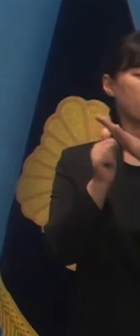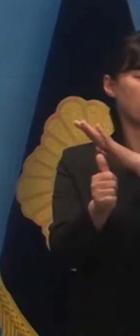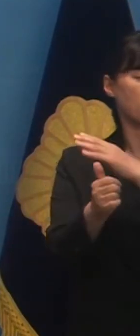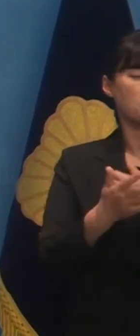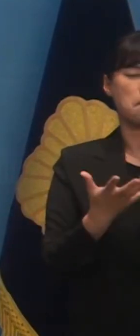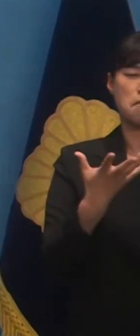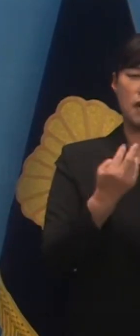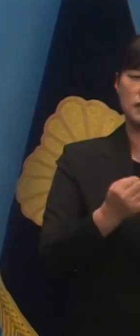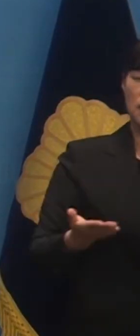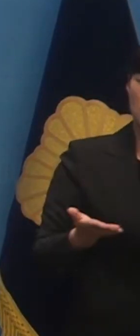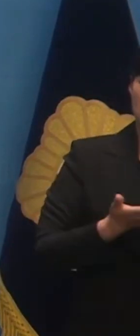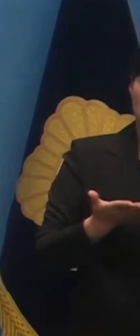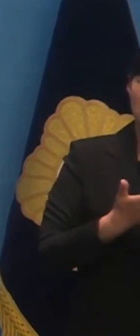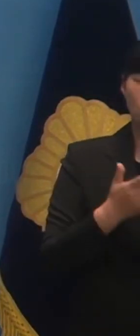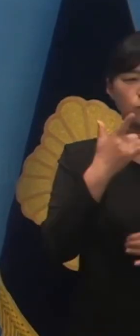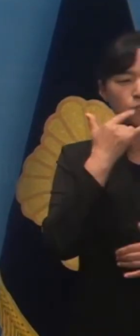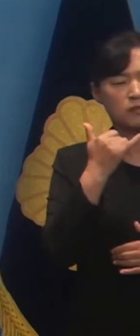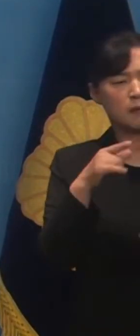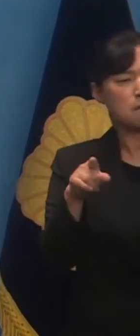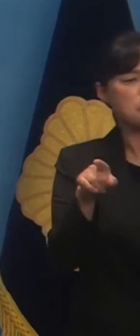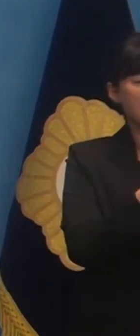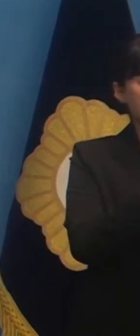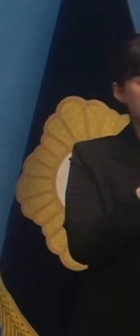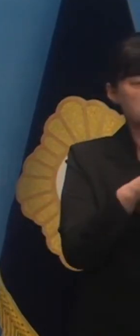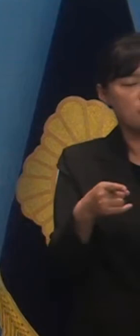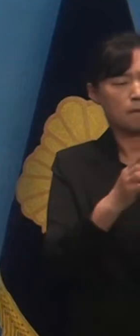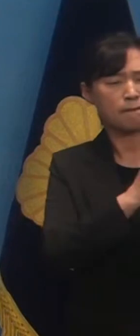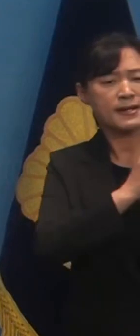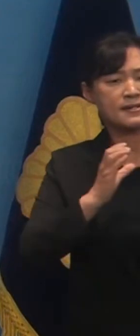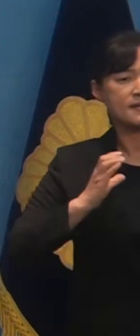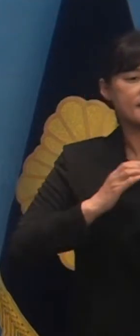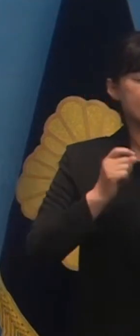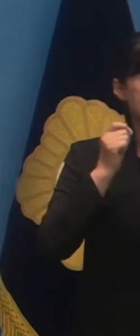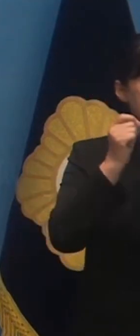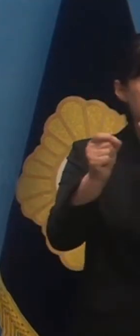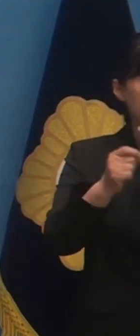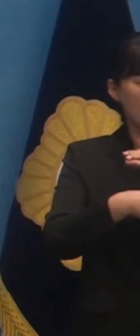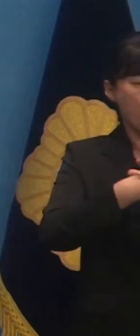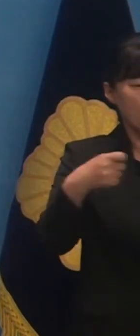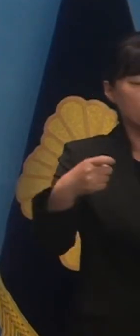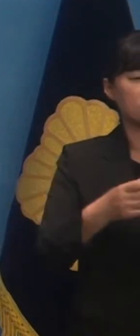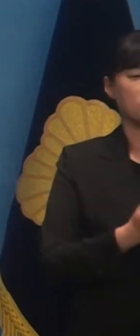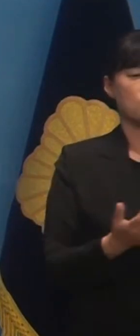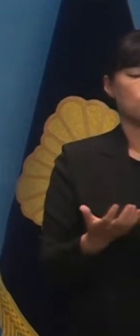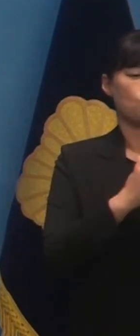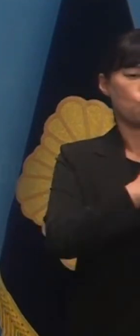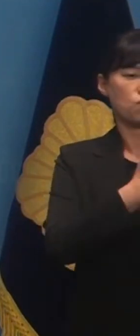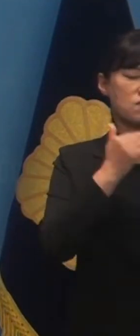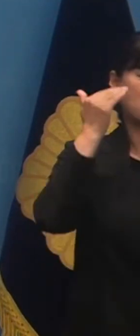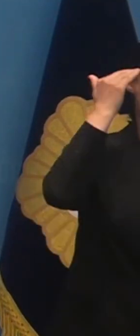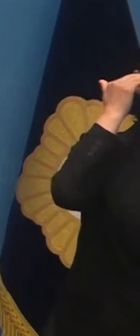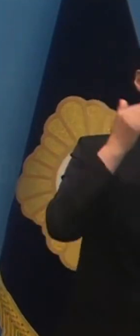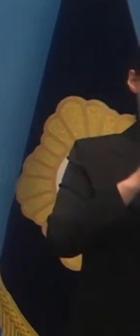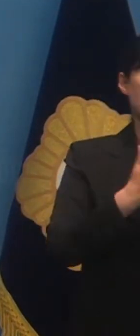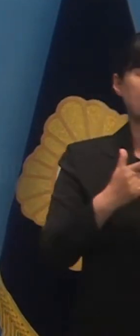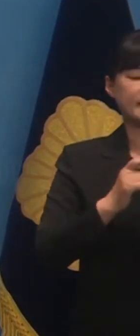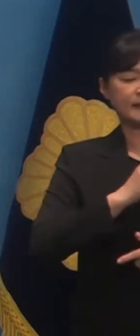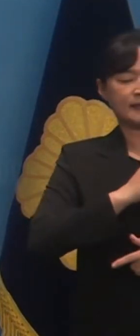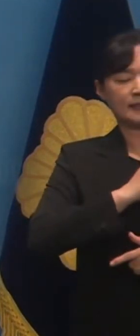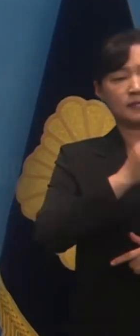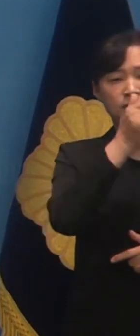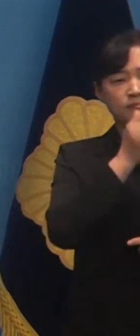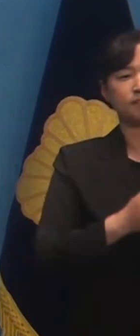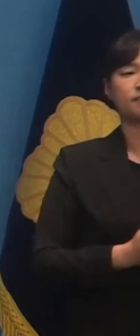대표는 수많은 학생과 학부모의 신뢰를 배신한 채 사기, 횡령, 노동권 침해 등의 의혹을 받고